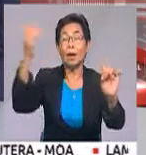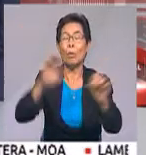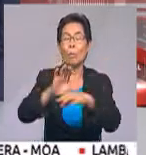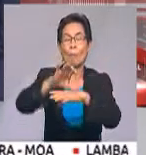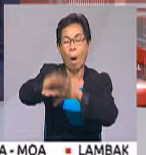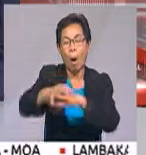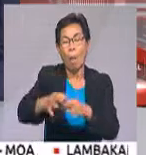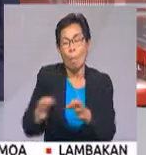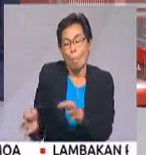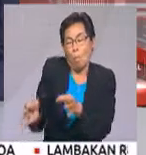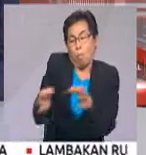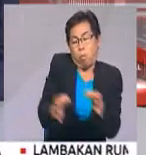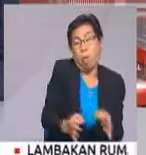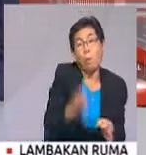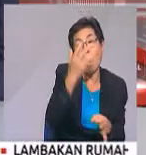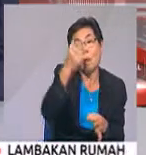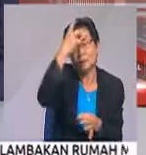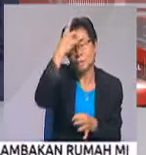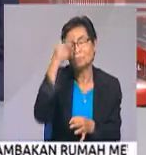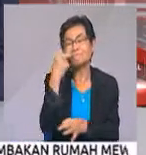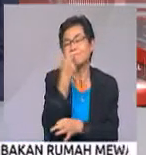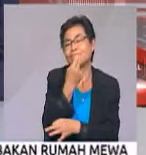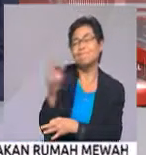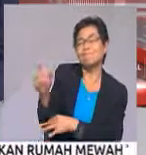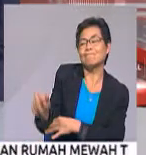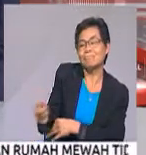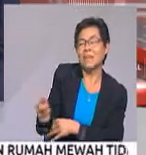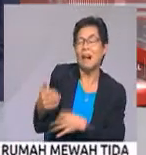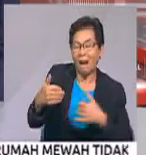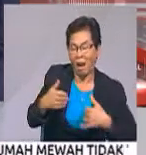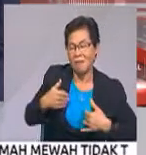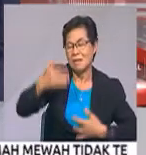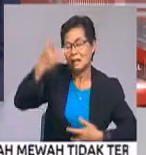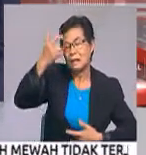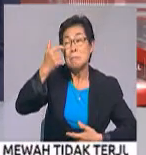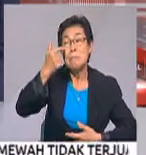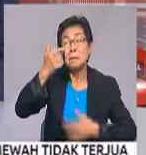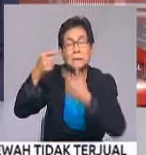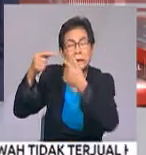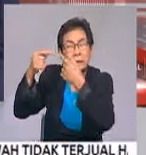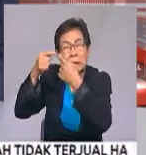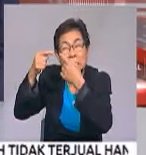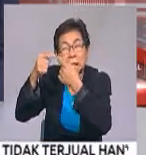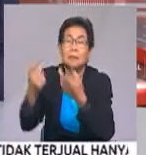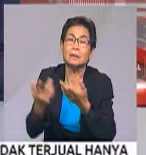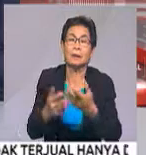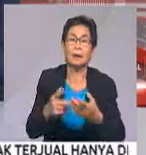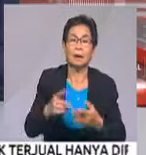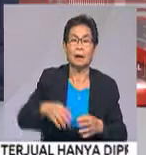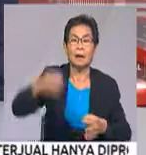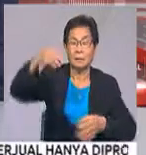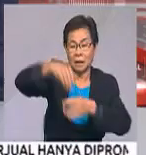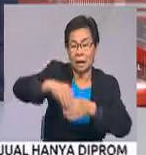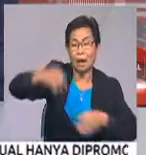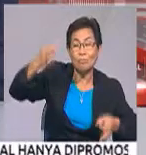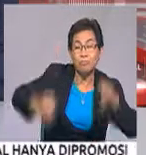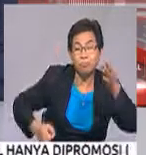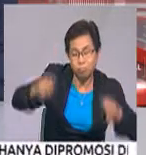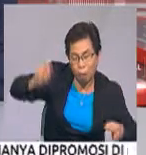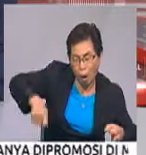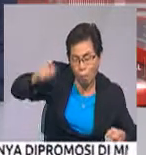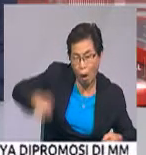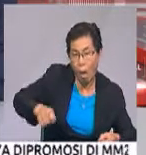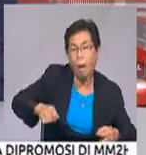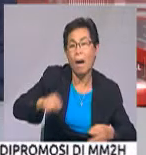terpaksa ditangguhkan berikutan Datuk Seri Najib Tun Razak mengalami sakit mata. Sebelum ini dalam prosiding perbicaraan SRC International